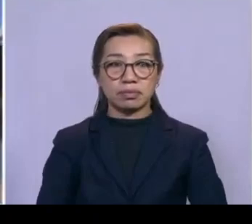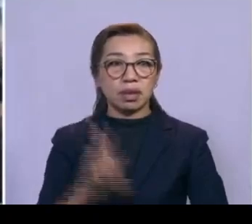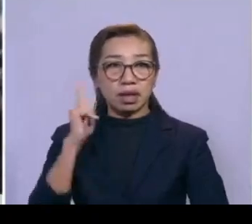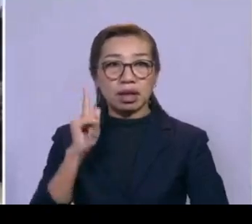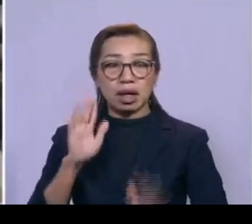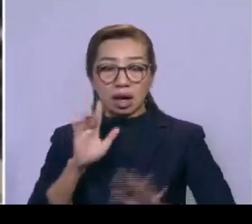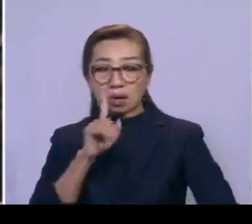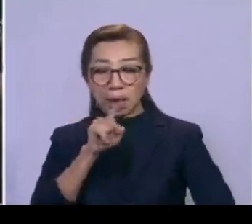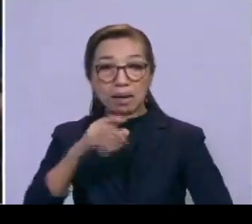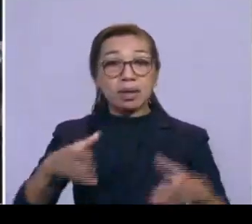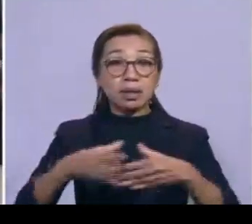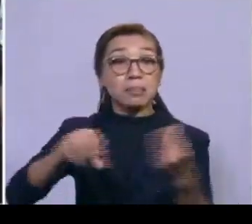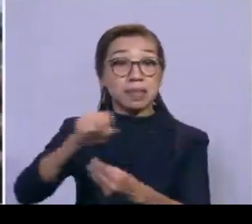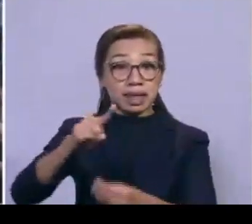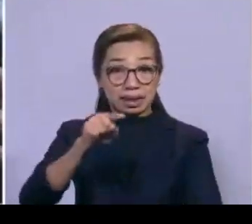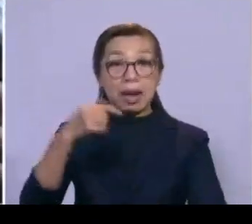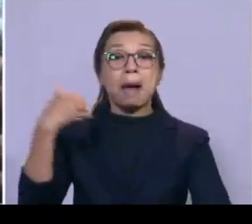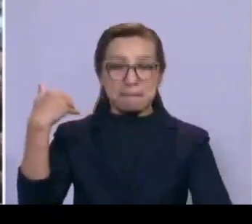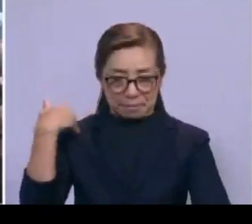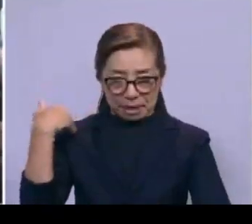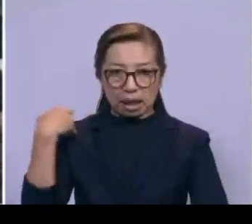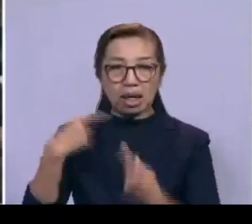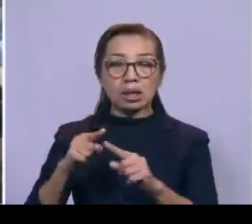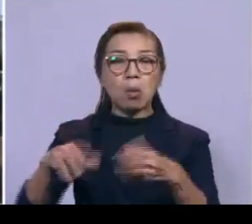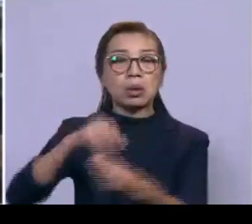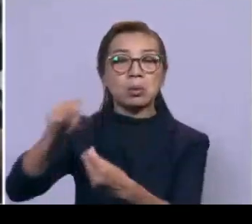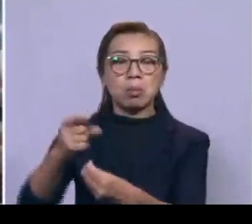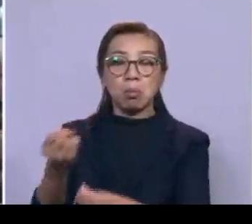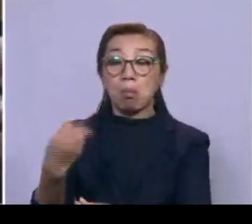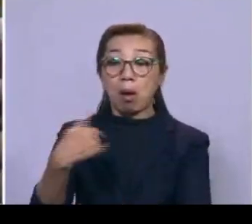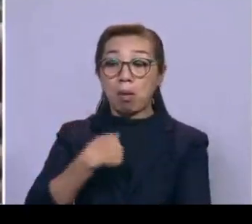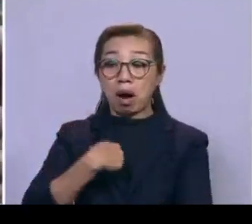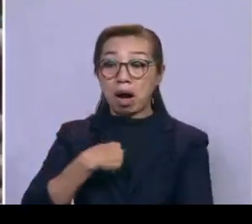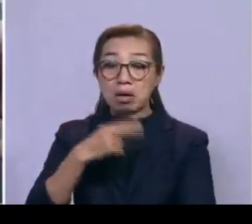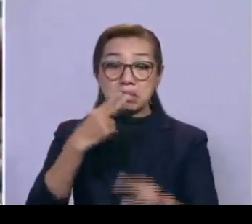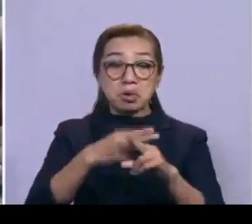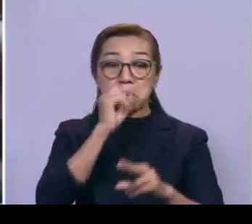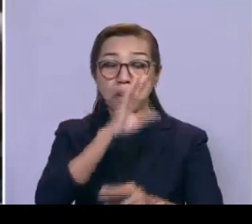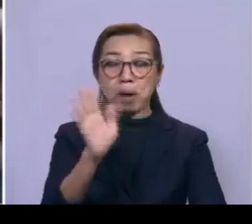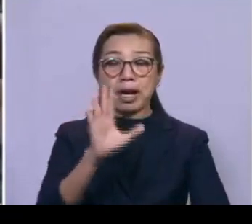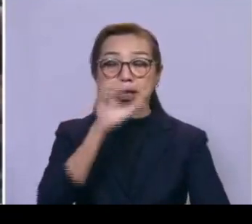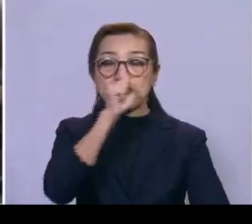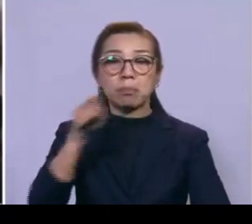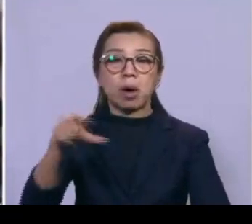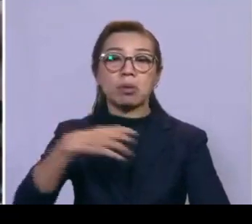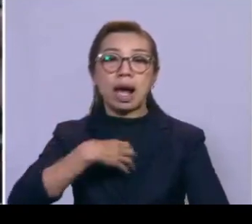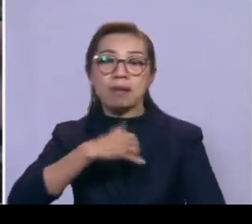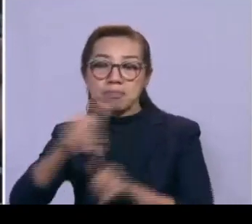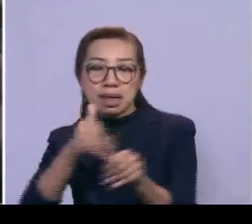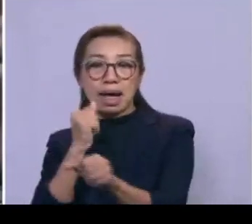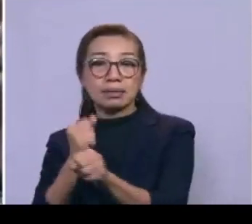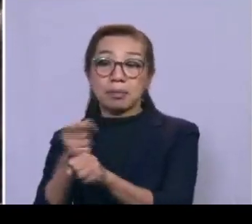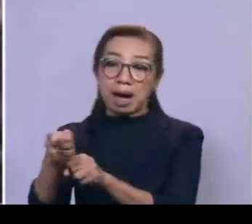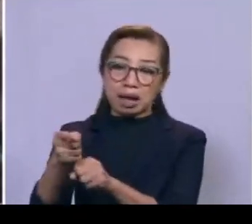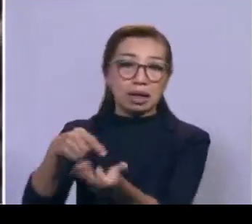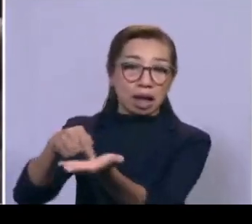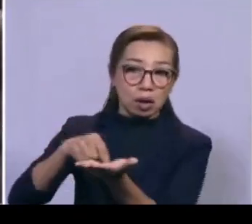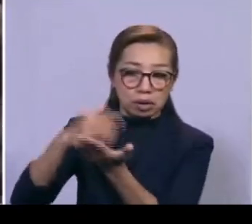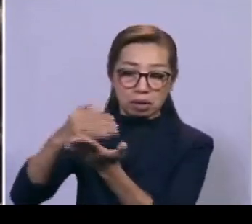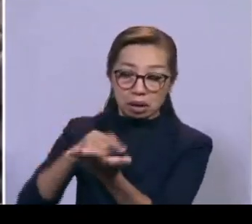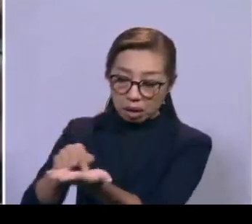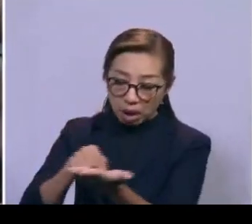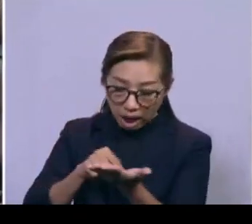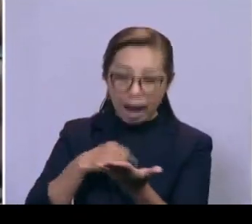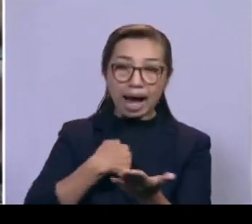ทีมเศรษฐกิจมีกับผมนี่นะเขาไม่ผมเอ่ยชื่อเขาขออยู่เบื้องหลังเข้าใจไหมแล้วก็เสนอโน่นนี่มาต่างผมก็นำ